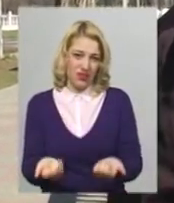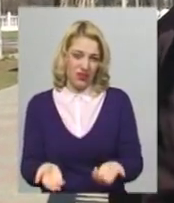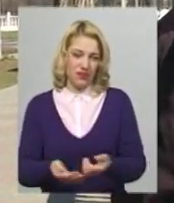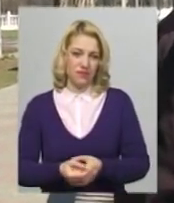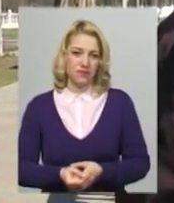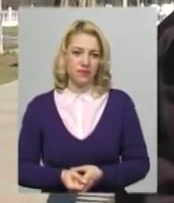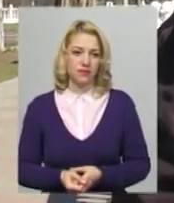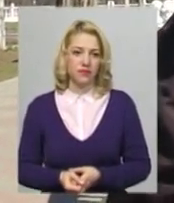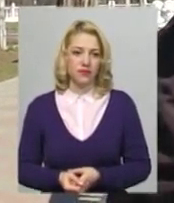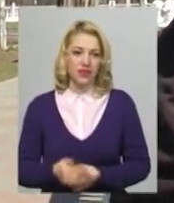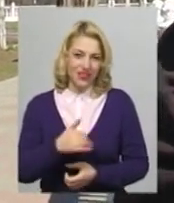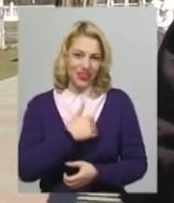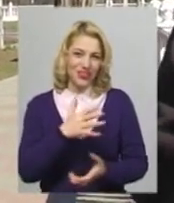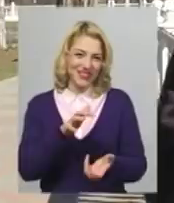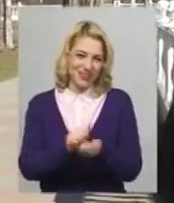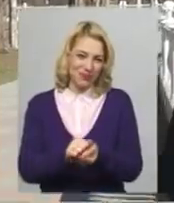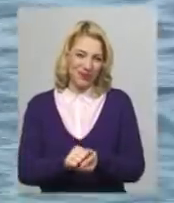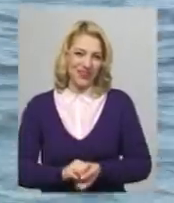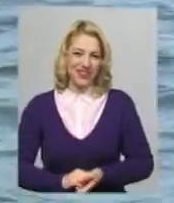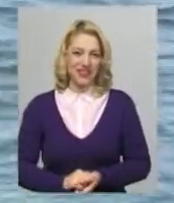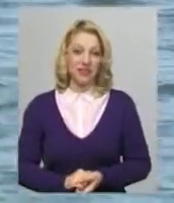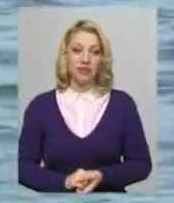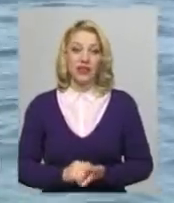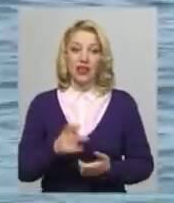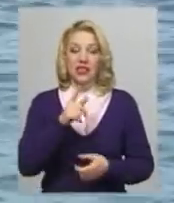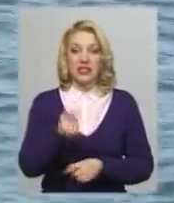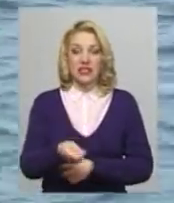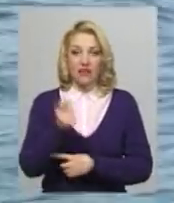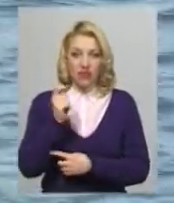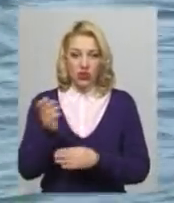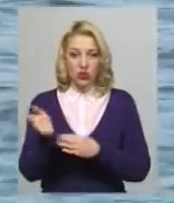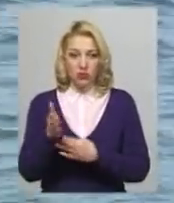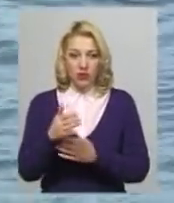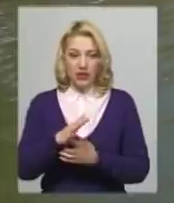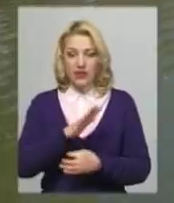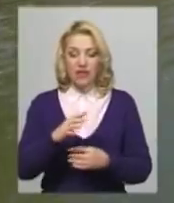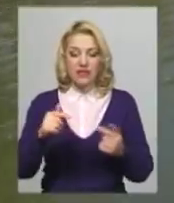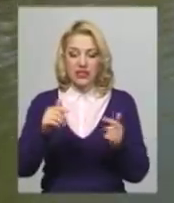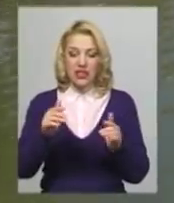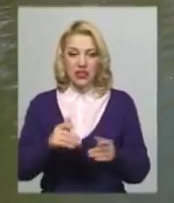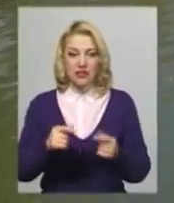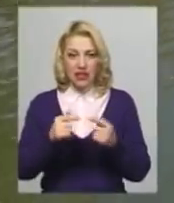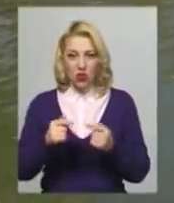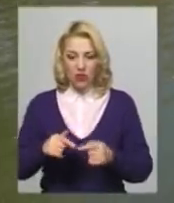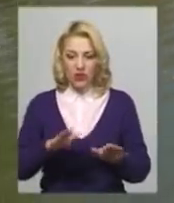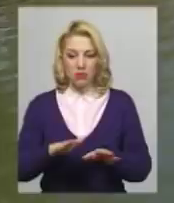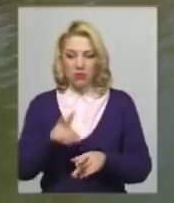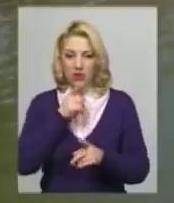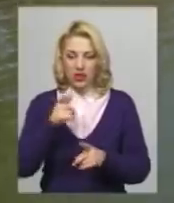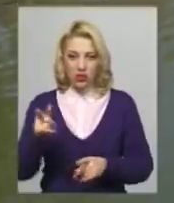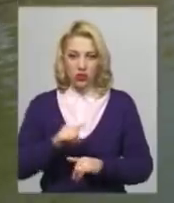Да. І хочеться зловити. Завжди. За вилов риби у невстановлених місцях в період нересту загрожує штраф у